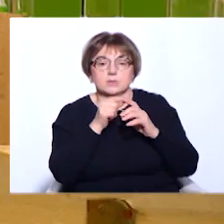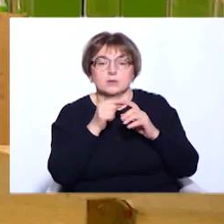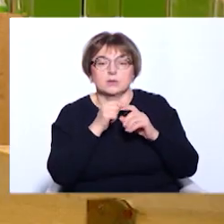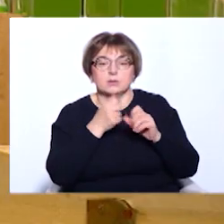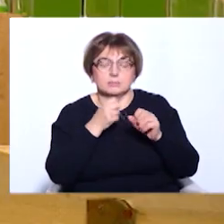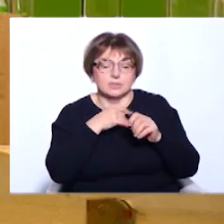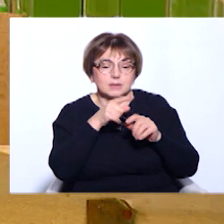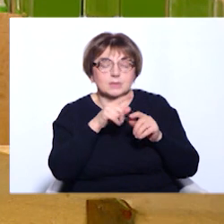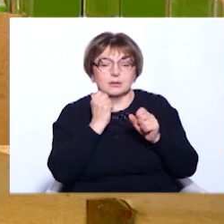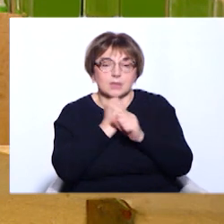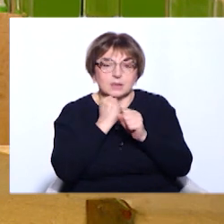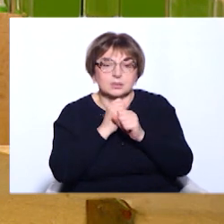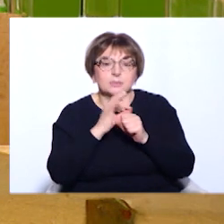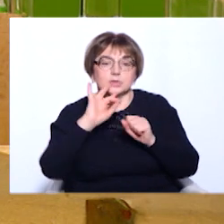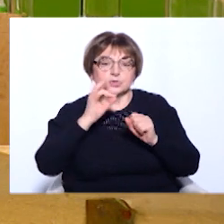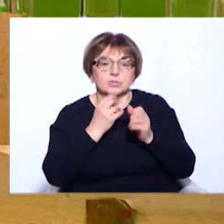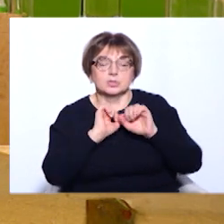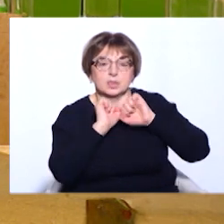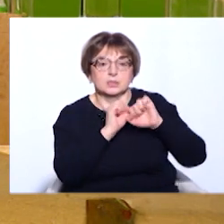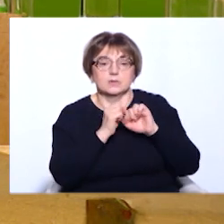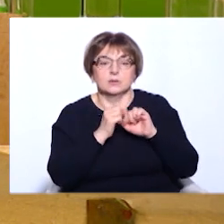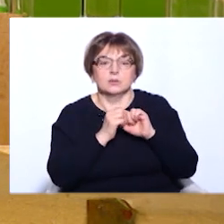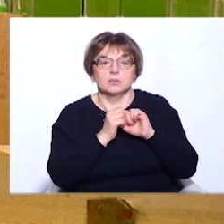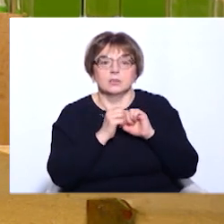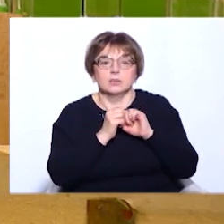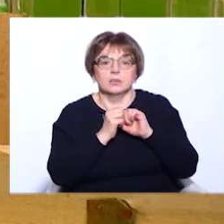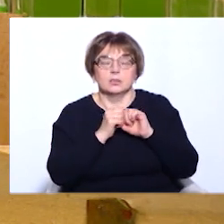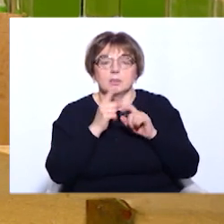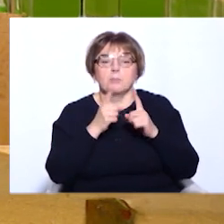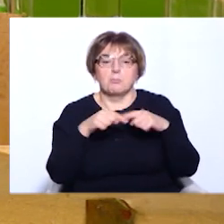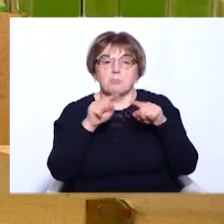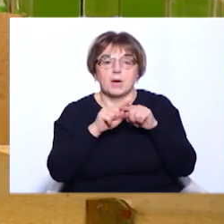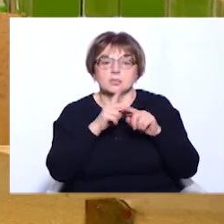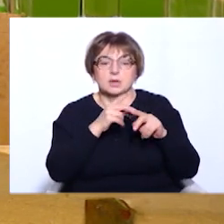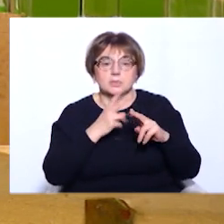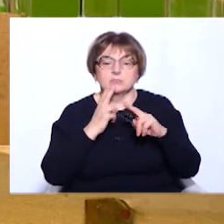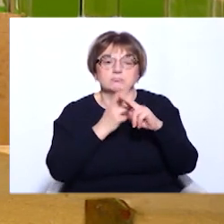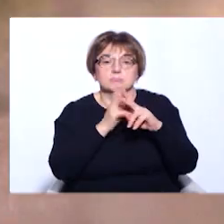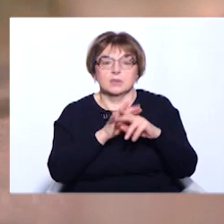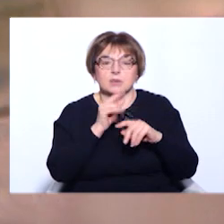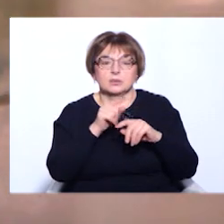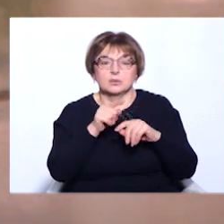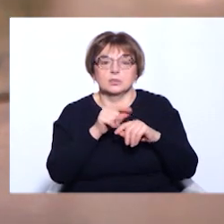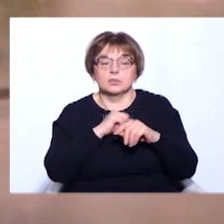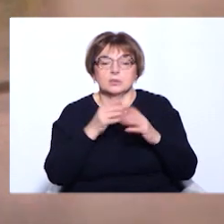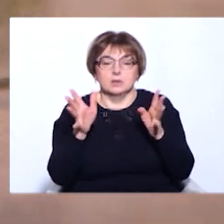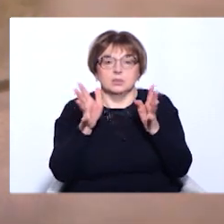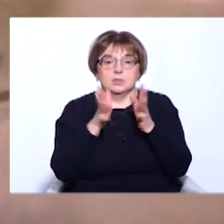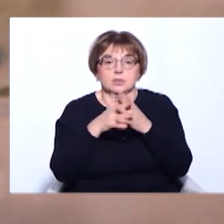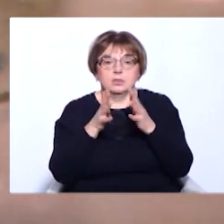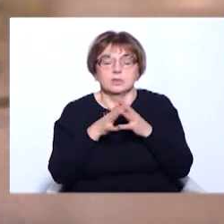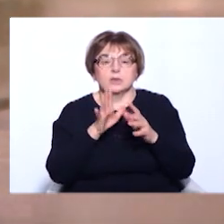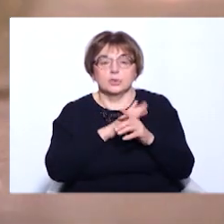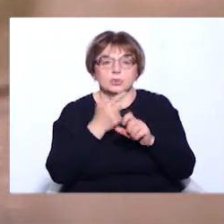შემდგომი დაჟანგვისაგან, ამიტომ ალუმინორი 2-3 მაინც არ აძლევს იმის საშუალებას, რომ რეაქციის უნარი იყოს